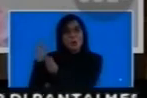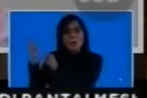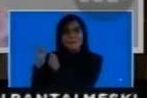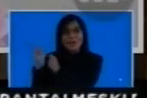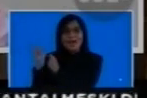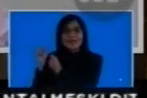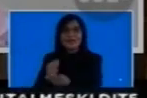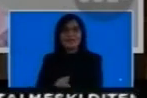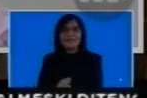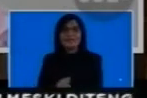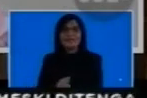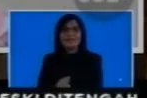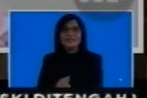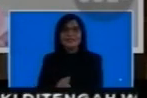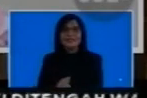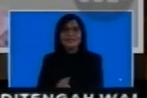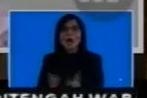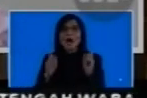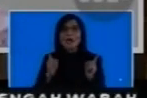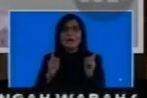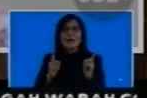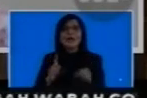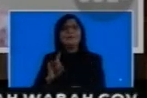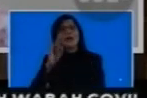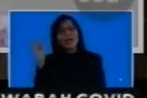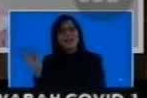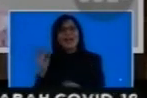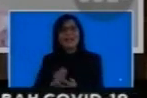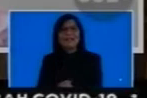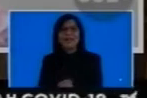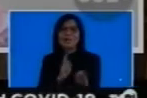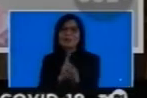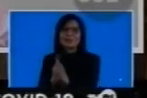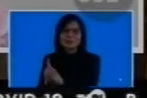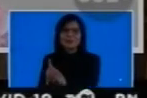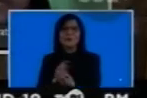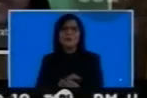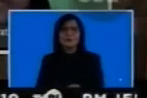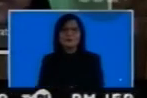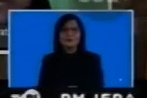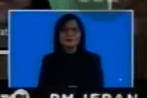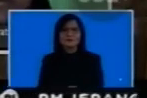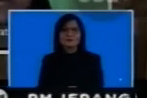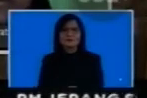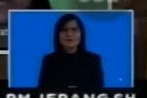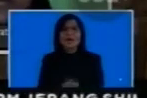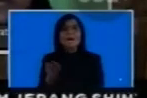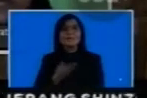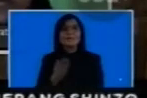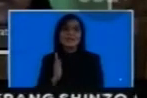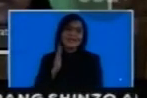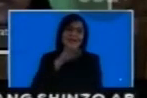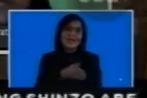apa agama-agama Katolik gitu kan datang-datang ke rumah mereka. Jadi biasanya akan ke sana